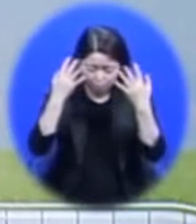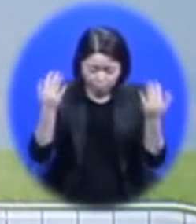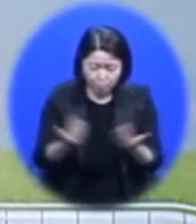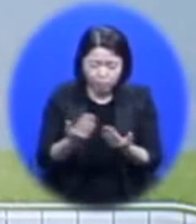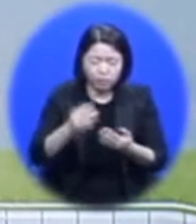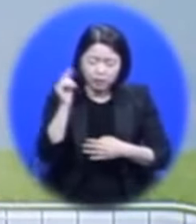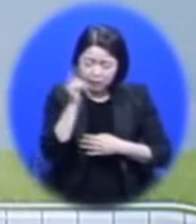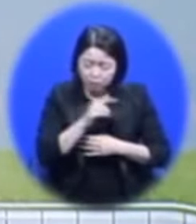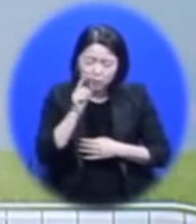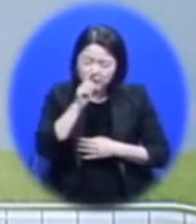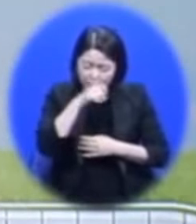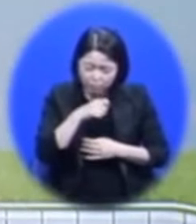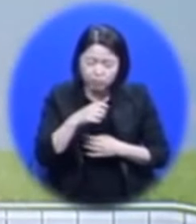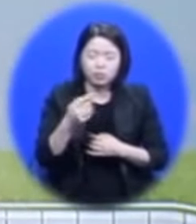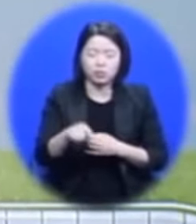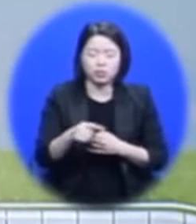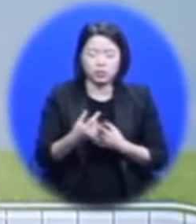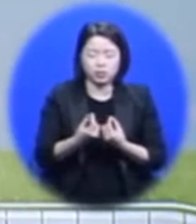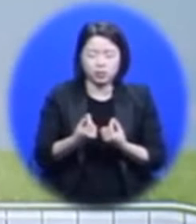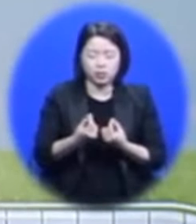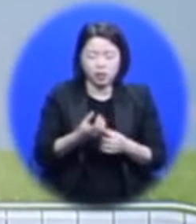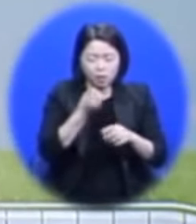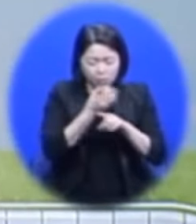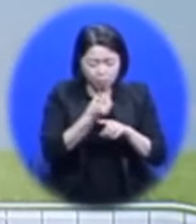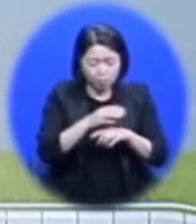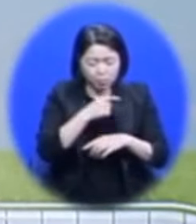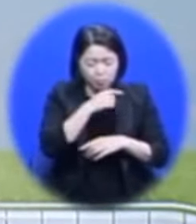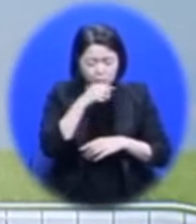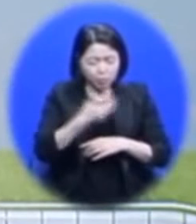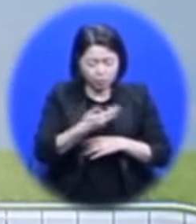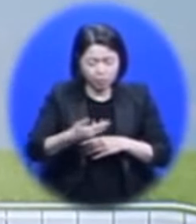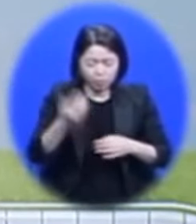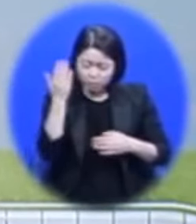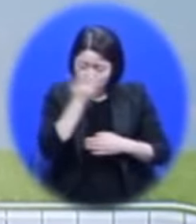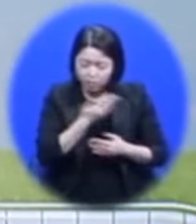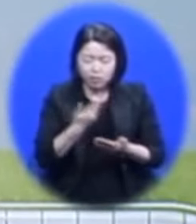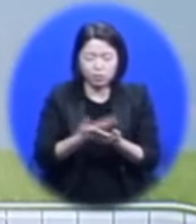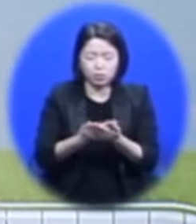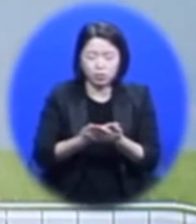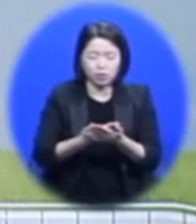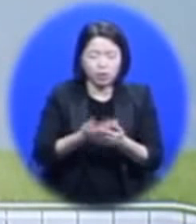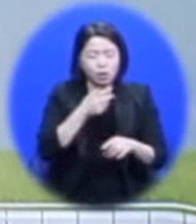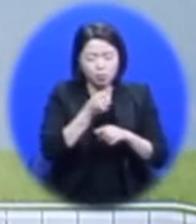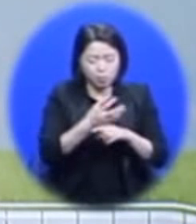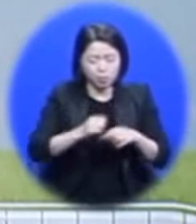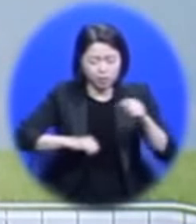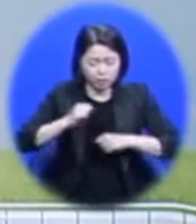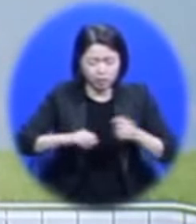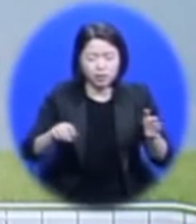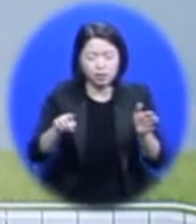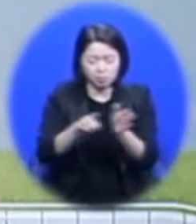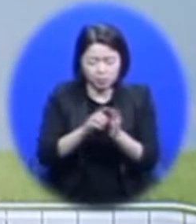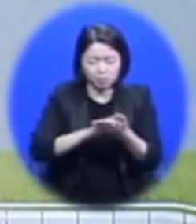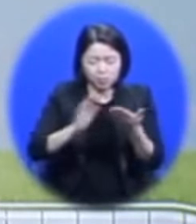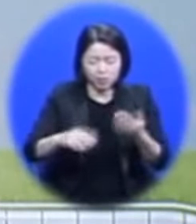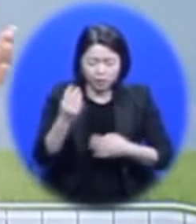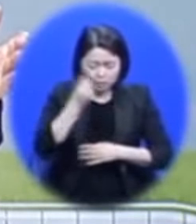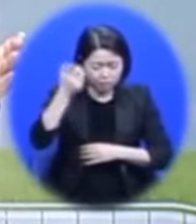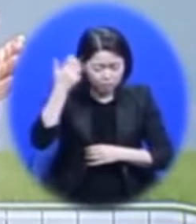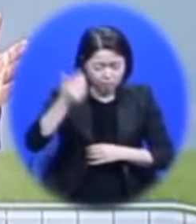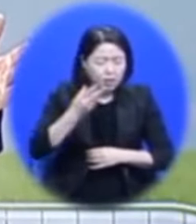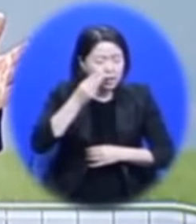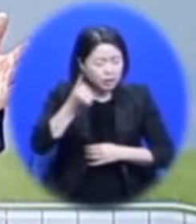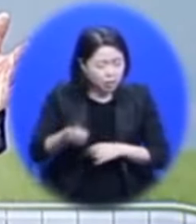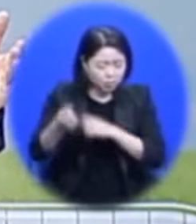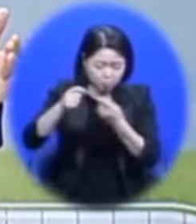악한 것들 보혈로 씻어주소서. 주님의 보혈의 역사를 믿습니다. 성령님 기름